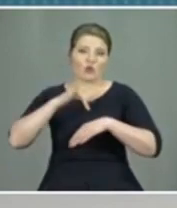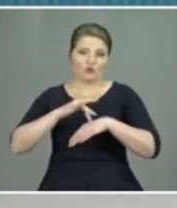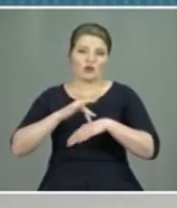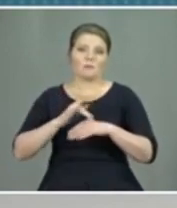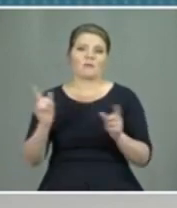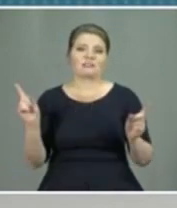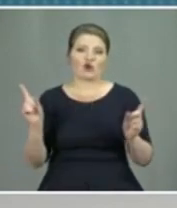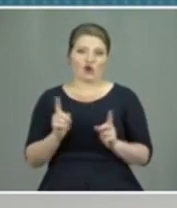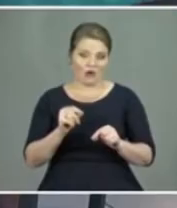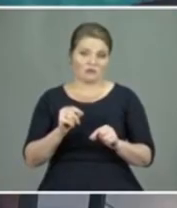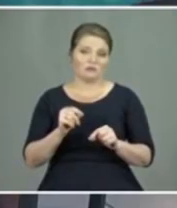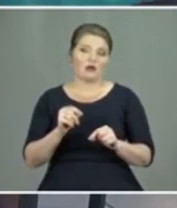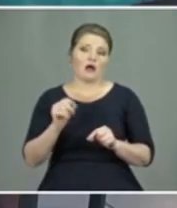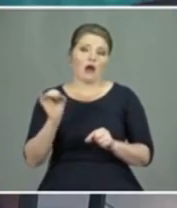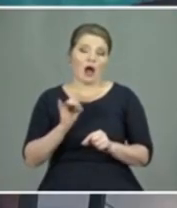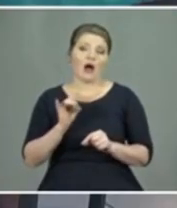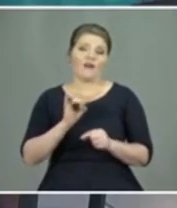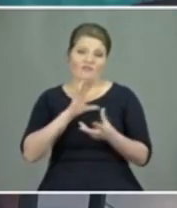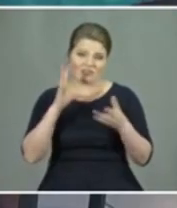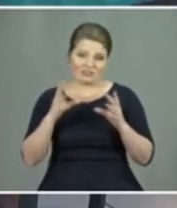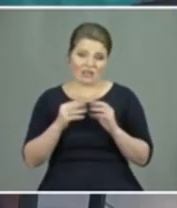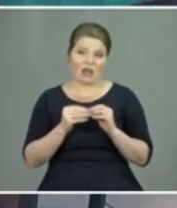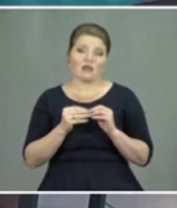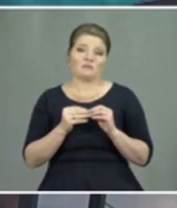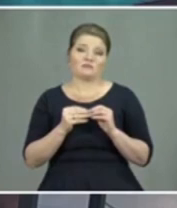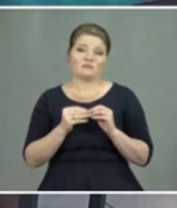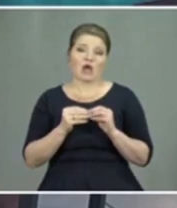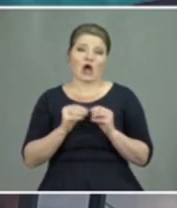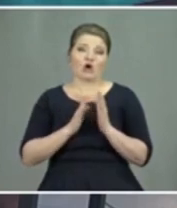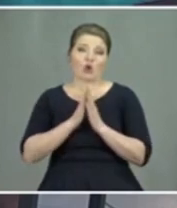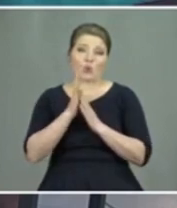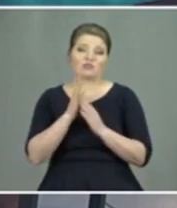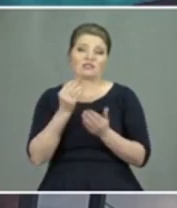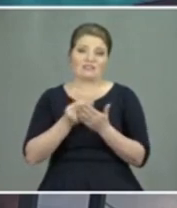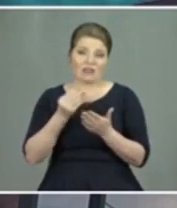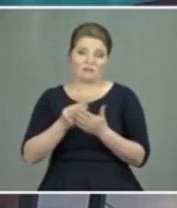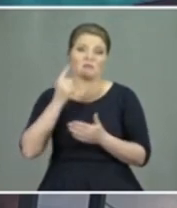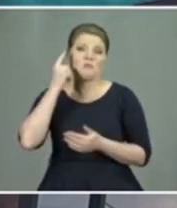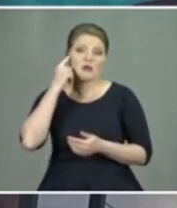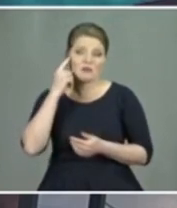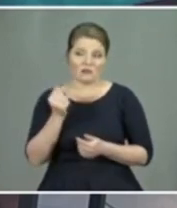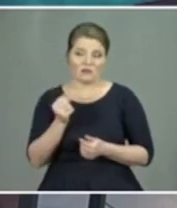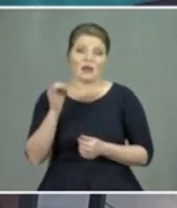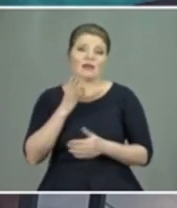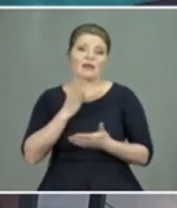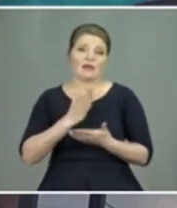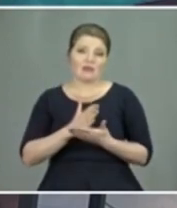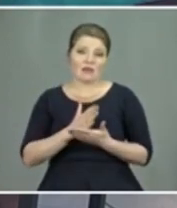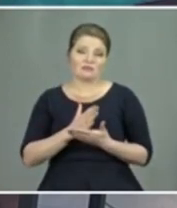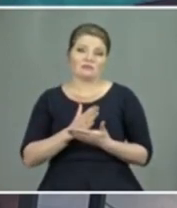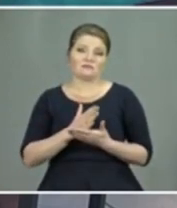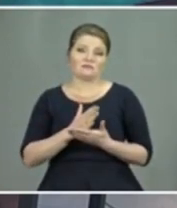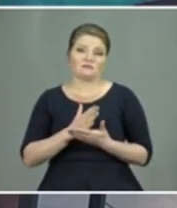сокращению торговой наценки. Тенденция по росту цен, она совершенно понятна. Есть